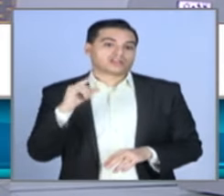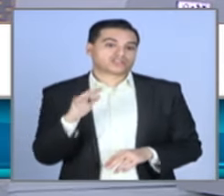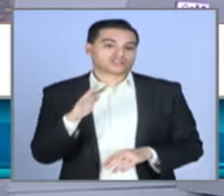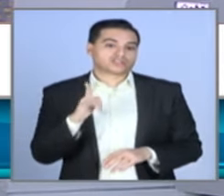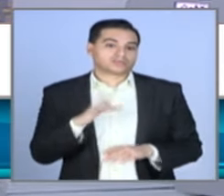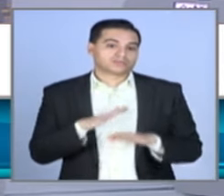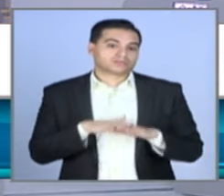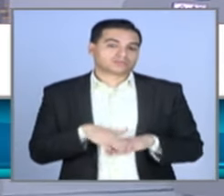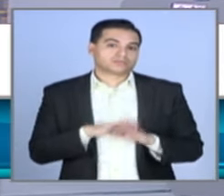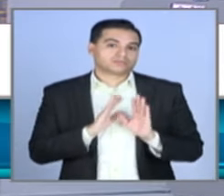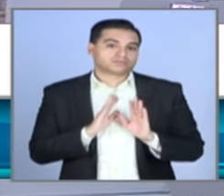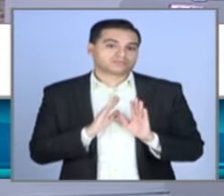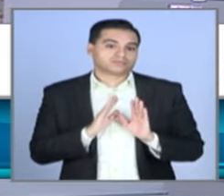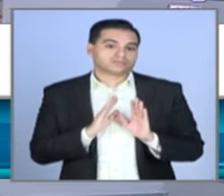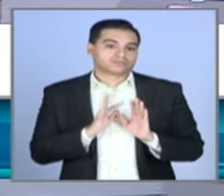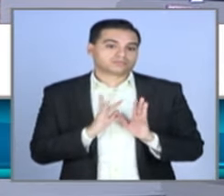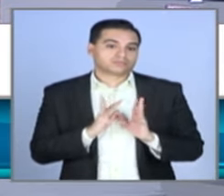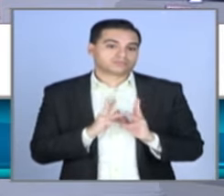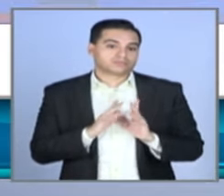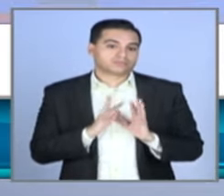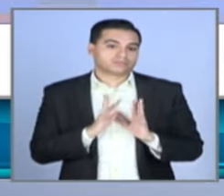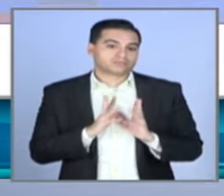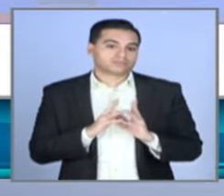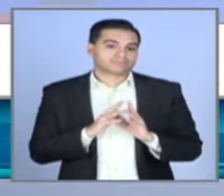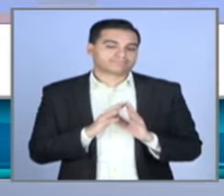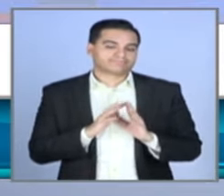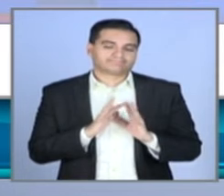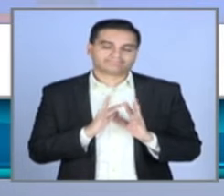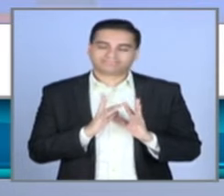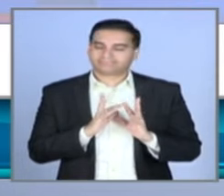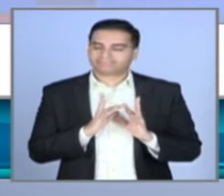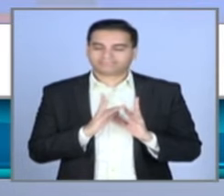دوس على البازر. بنجلاديش.